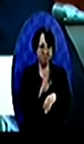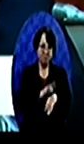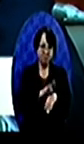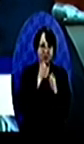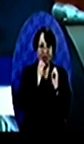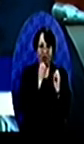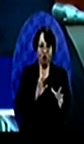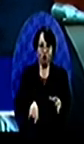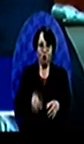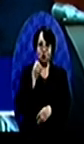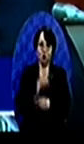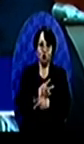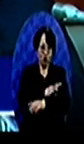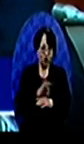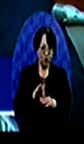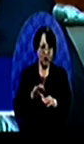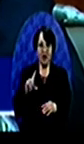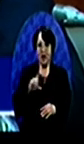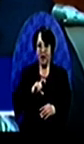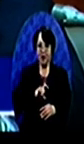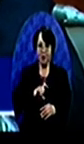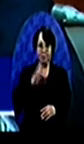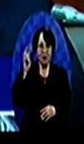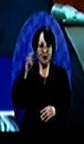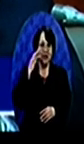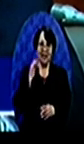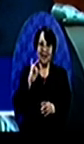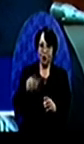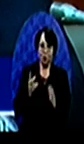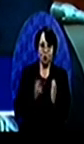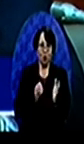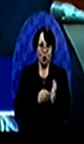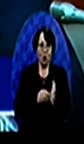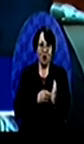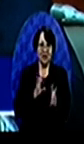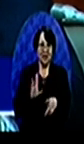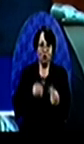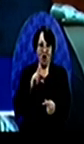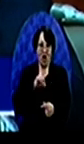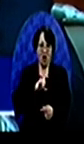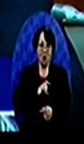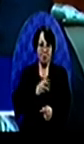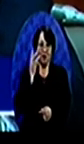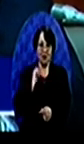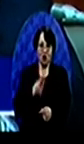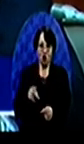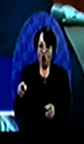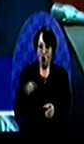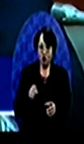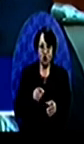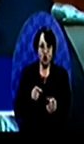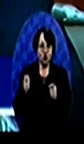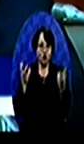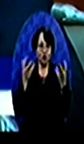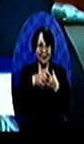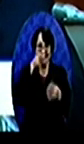төсөлд энэ эрх мэдлийн илүү дутуу гэхээс илүү эрх мэдлийн хоорондын зохицуулт бол хяналт, хариуцлагын